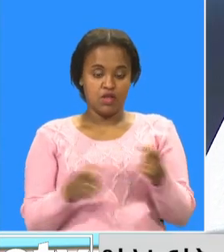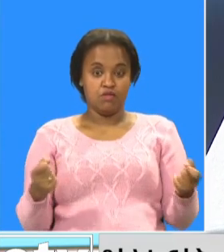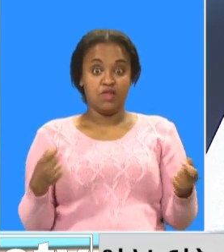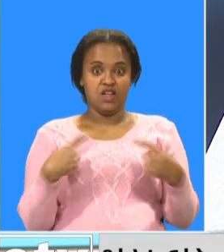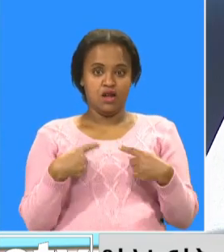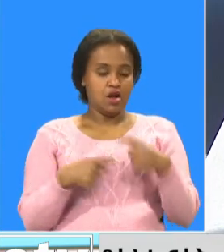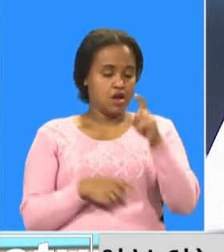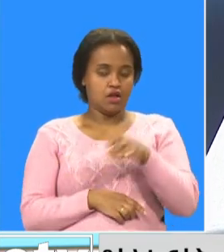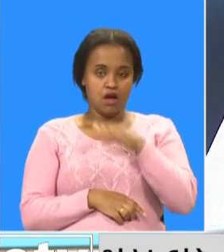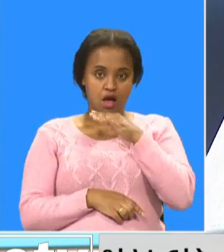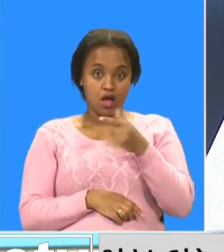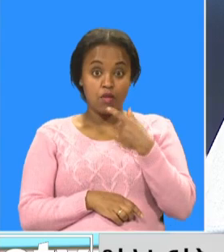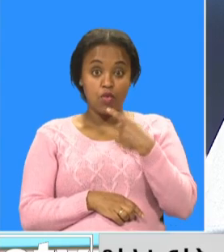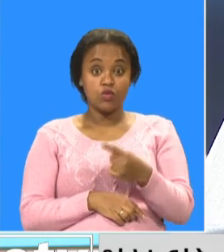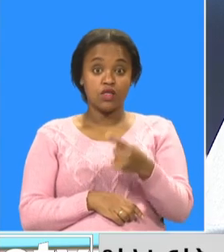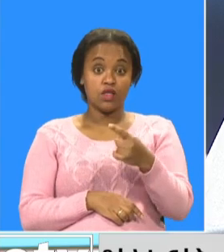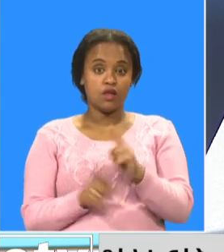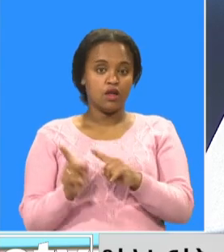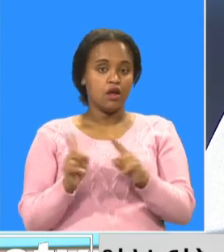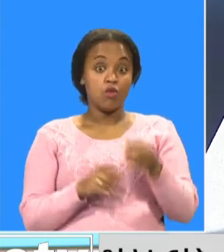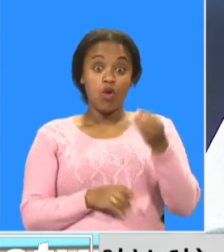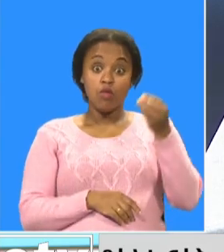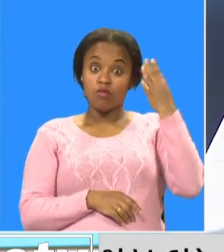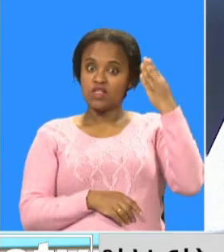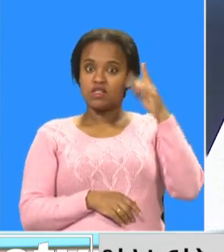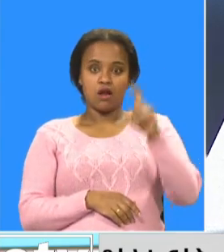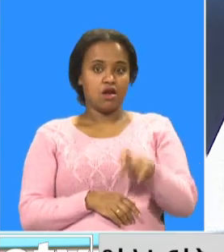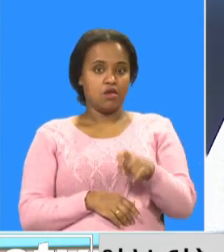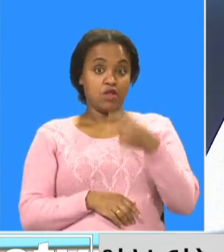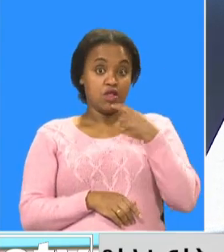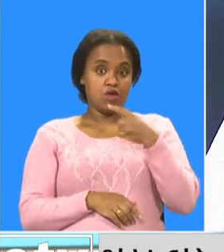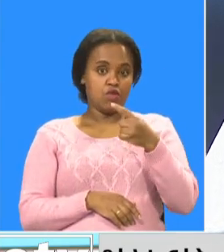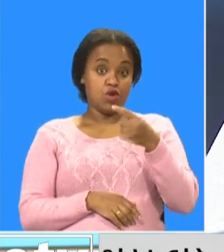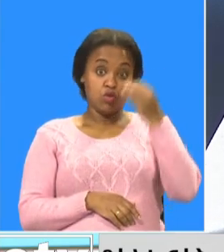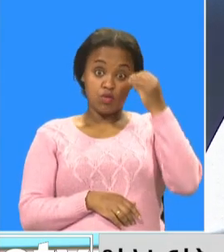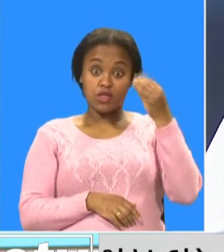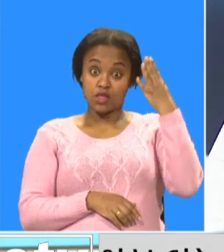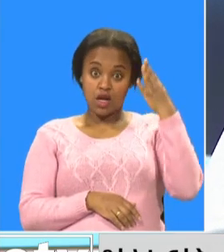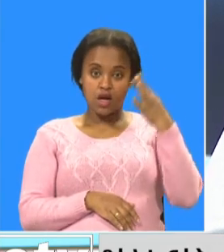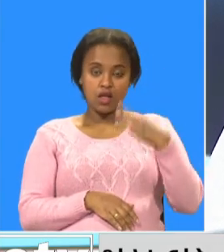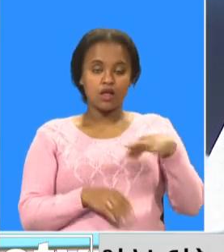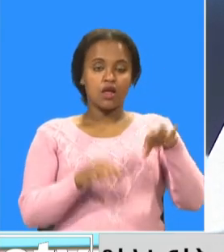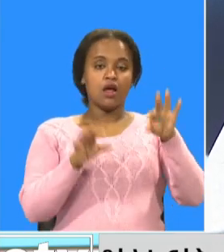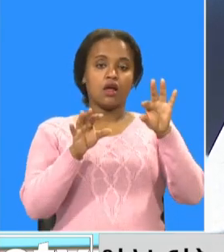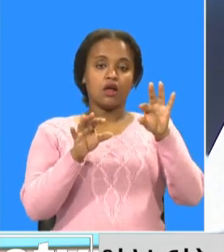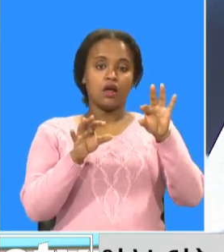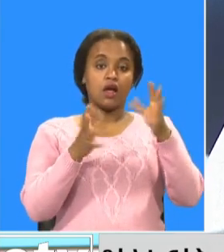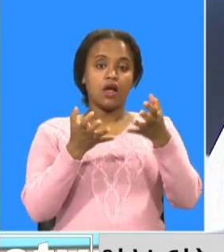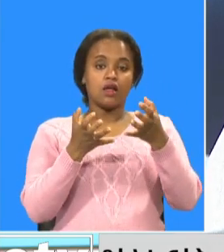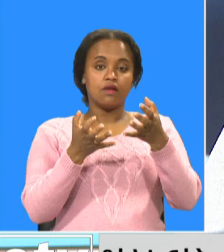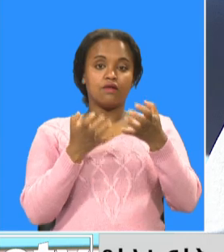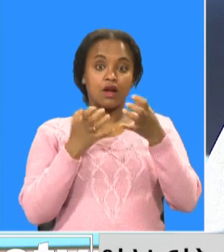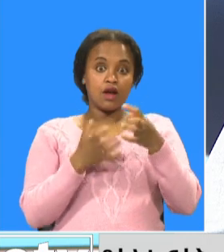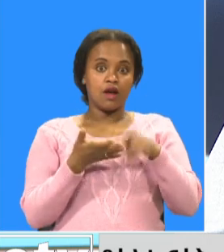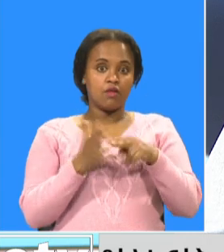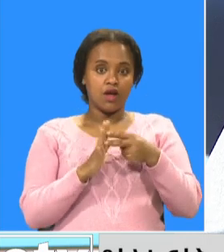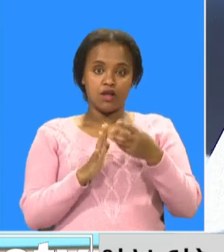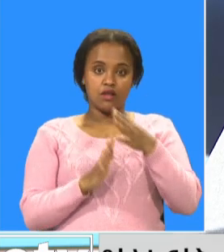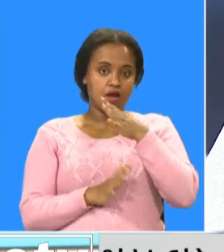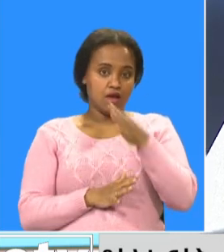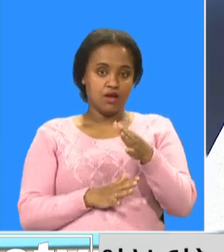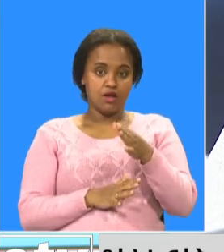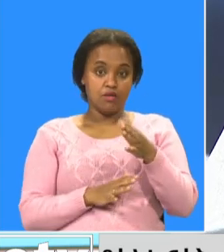መደናገጥ የለበትም ስንል ደግሞ መዘናጋት አለበት የሚለውን ደግሞ መዘናጋት ያስፈልጋል የሚለውም አስፈላጊ